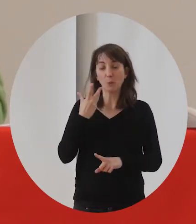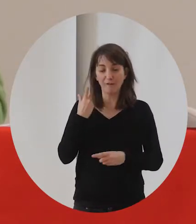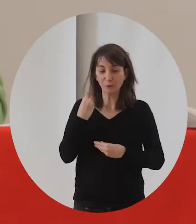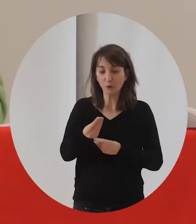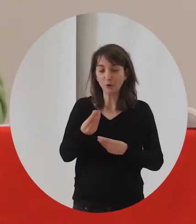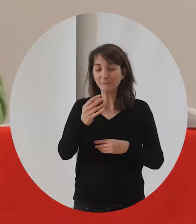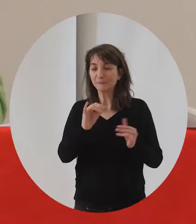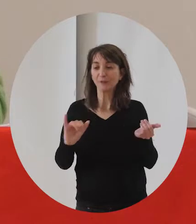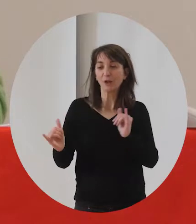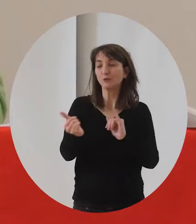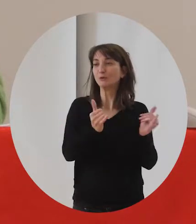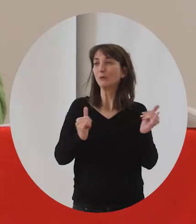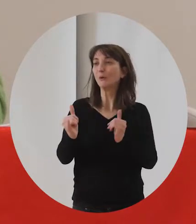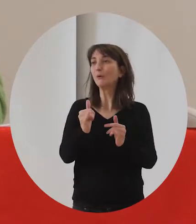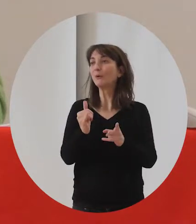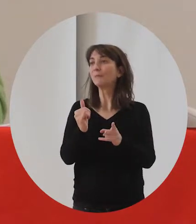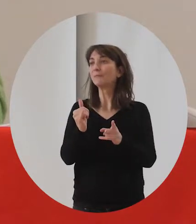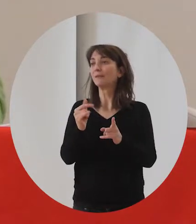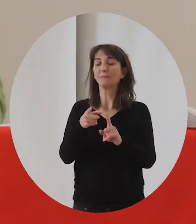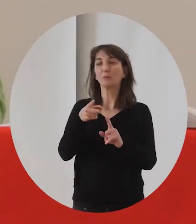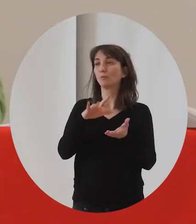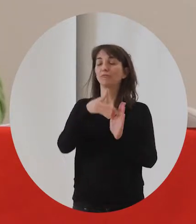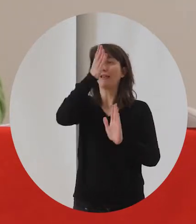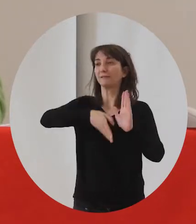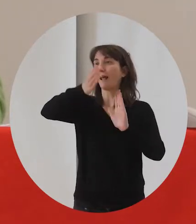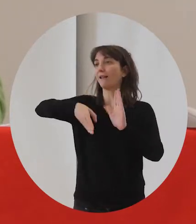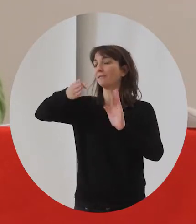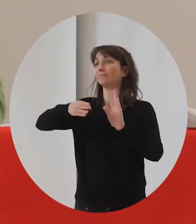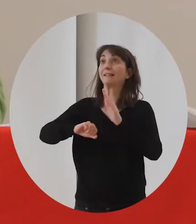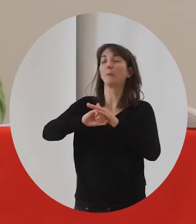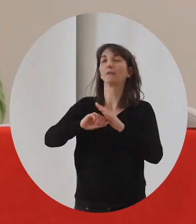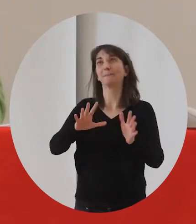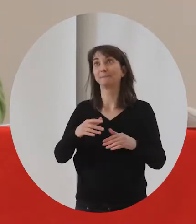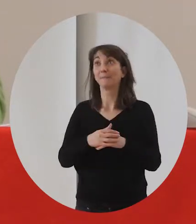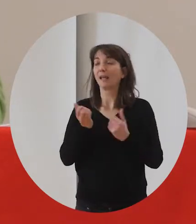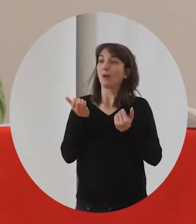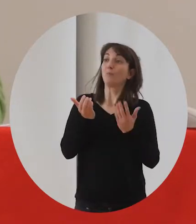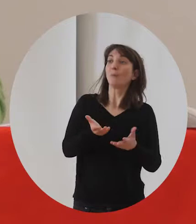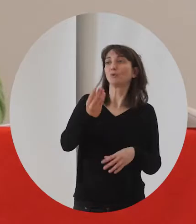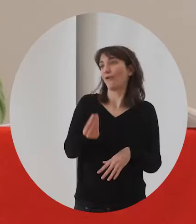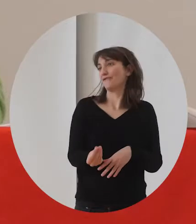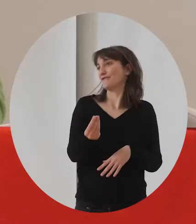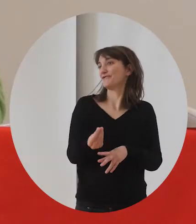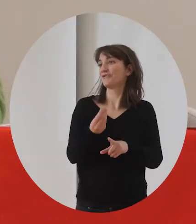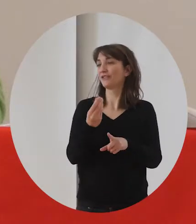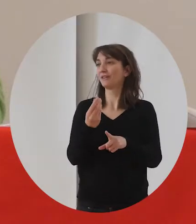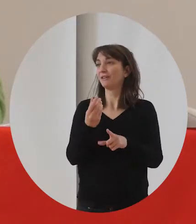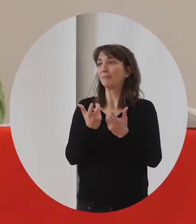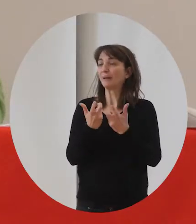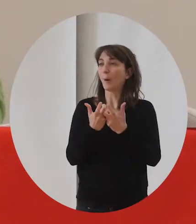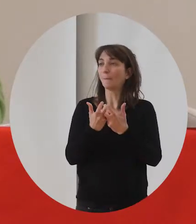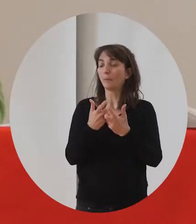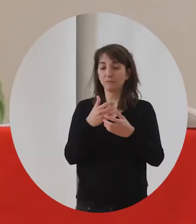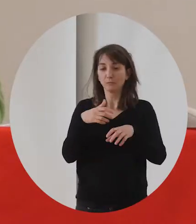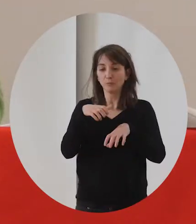des jeux qui consistent à faire des jeux verticaux. Enfin, de proposer à l'enfant, par exemple,